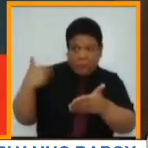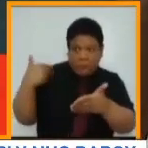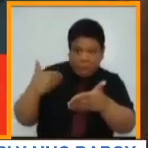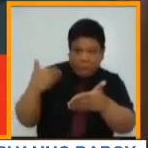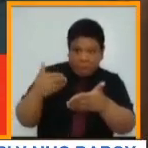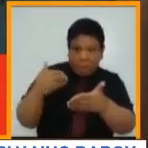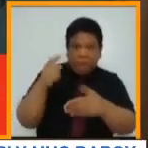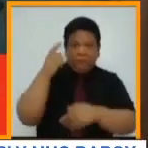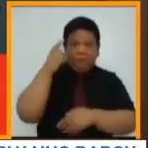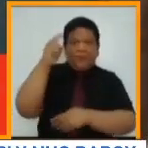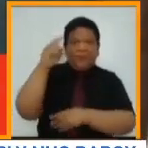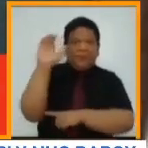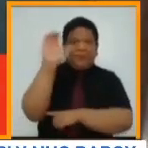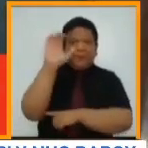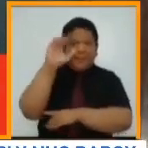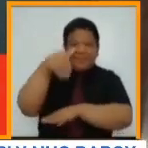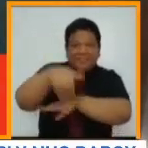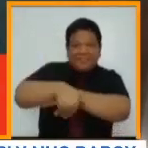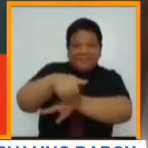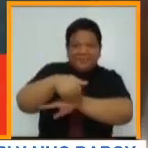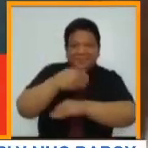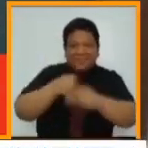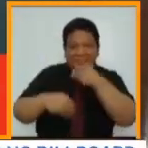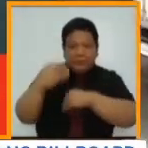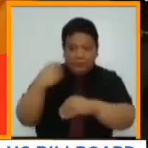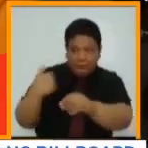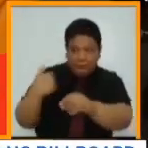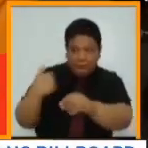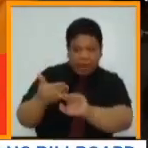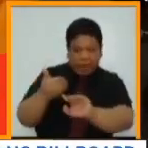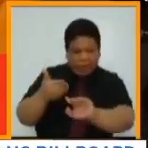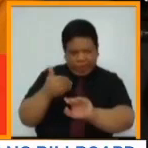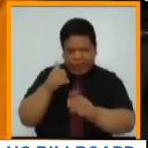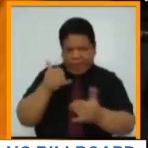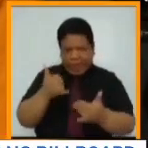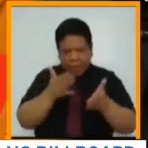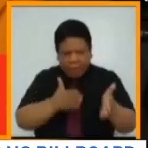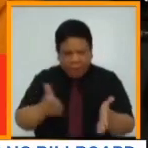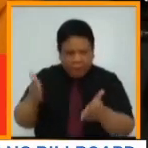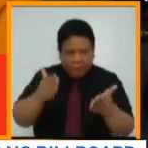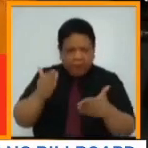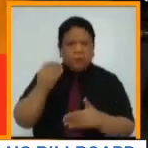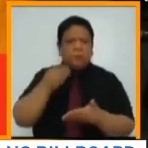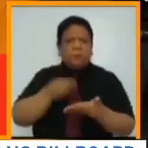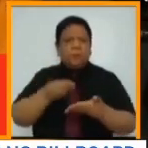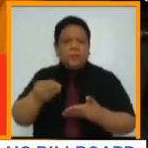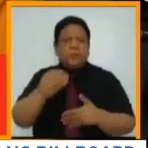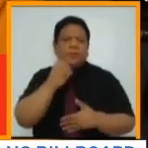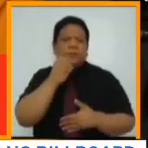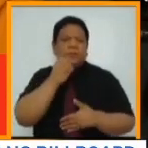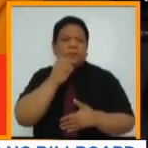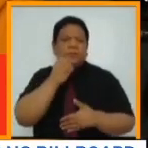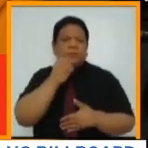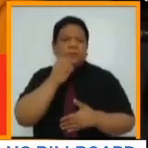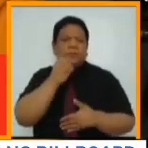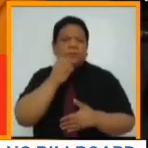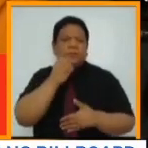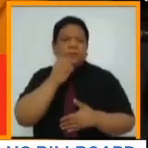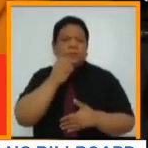Didiskarte raw sila para masulit ang bibilihing karning baboy. Bibili pa rin kami na isang buo tapos hinahati namin siya